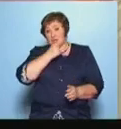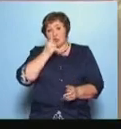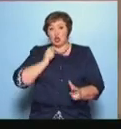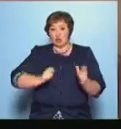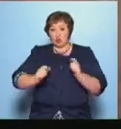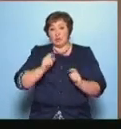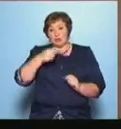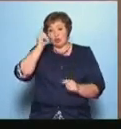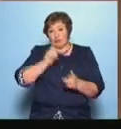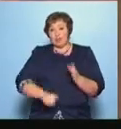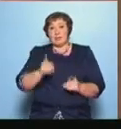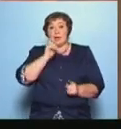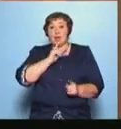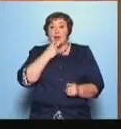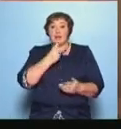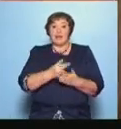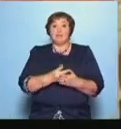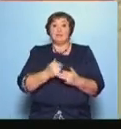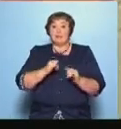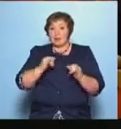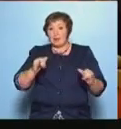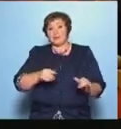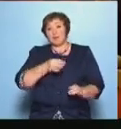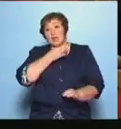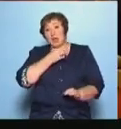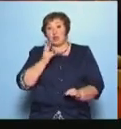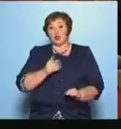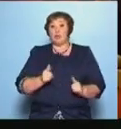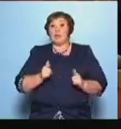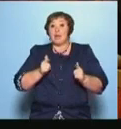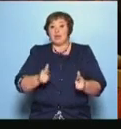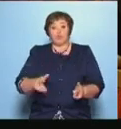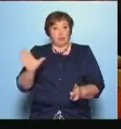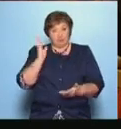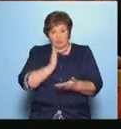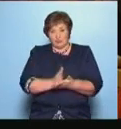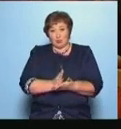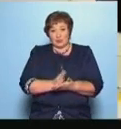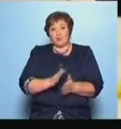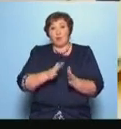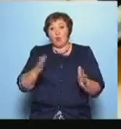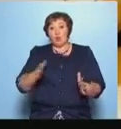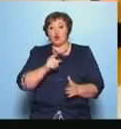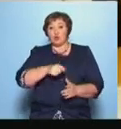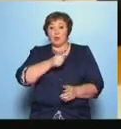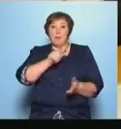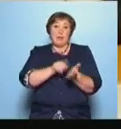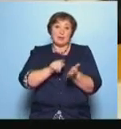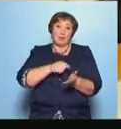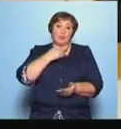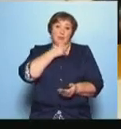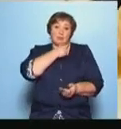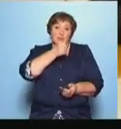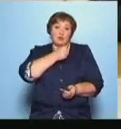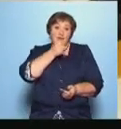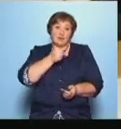Здесь уверены, пока говорить о явной тенденции рано, но все предпосылки для этого есть. Все больше людей предпенсионного возраста стремятся в вузы